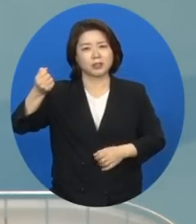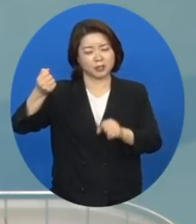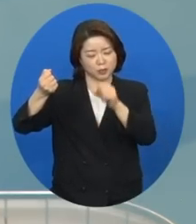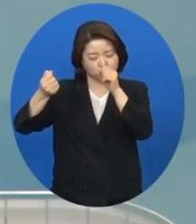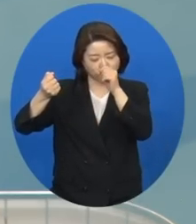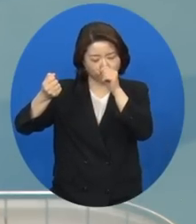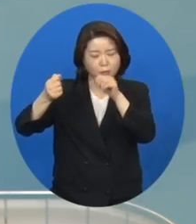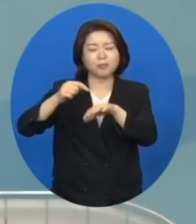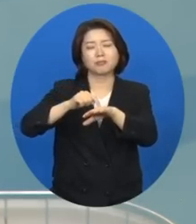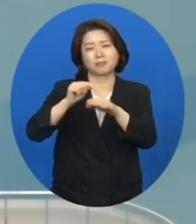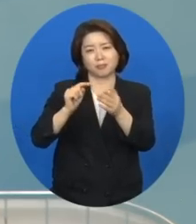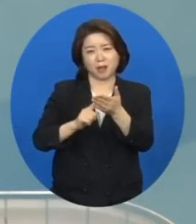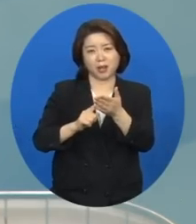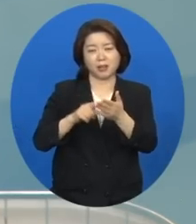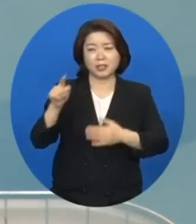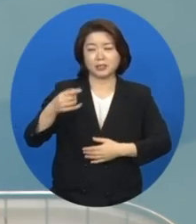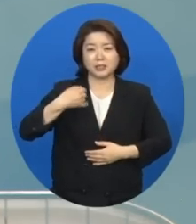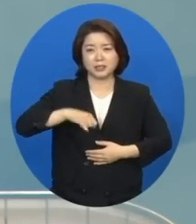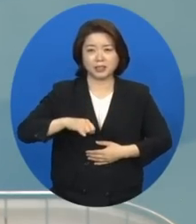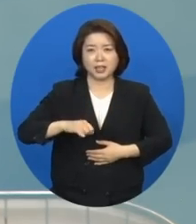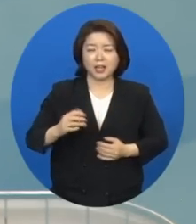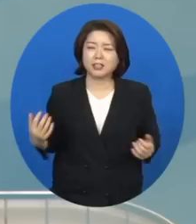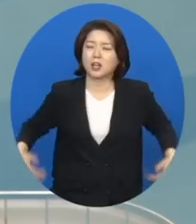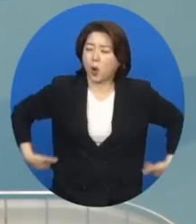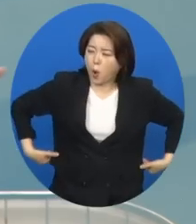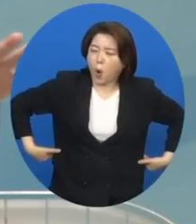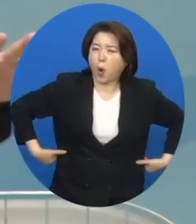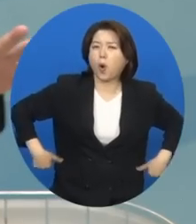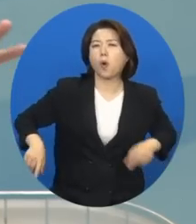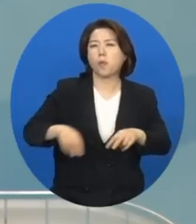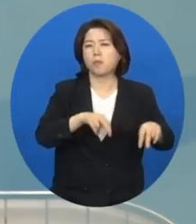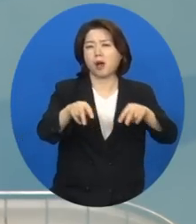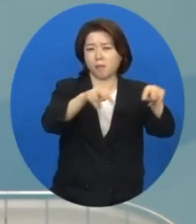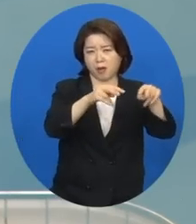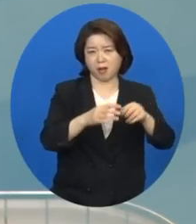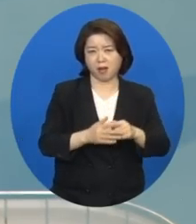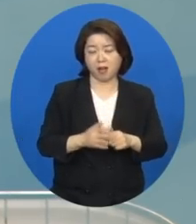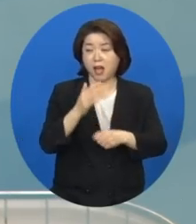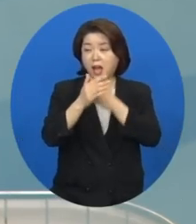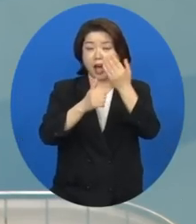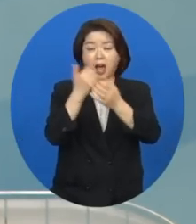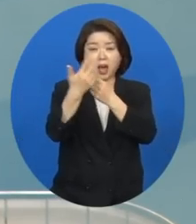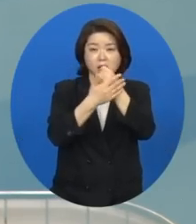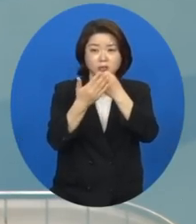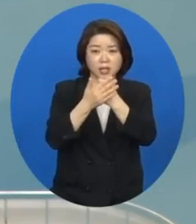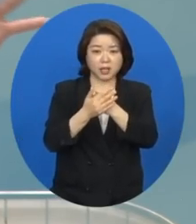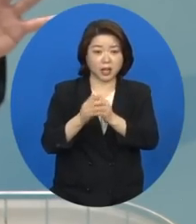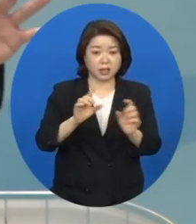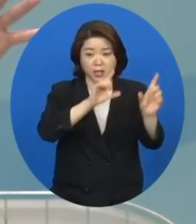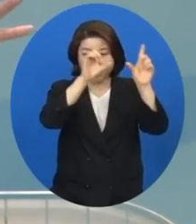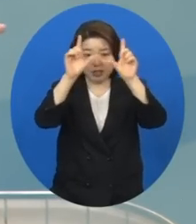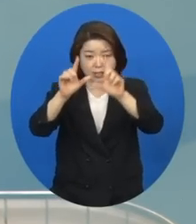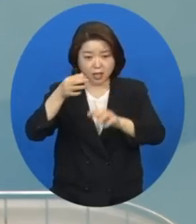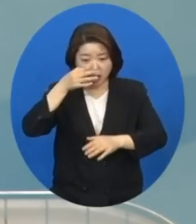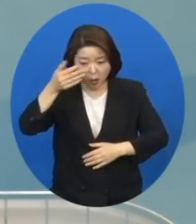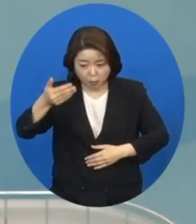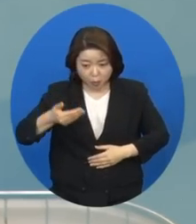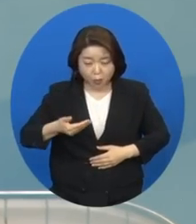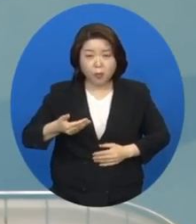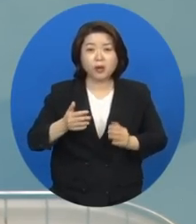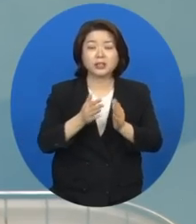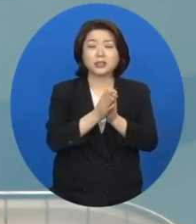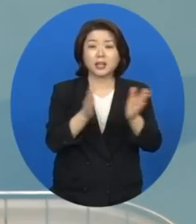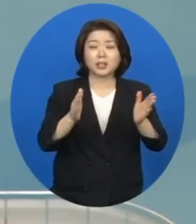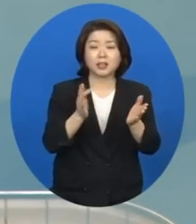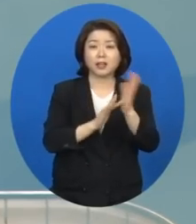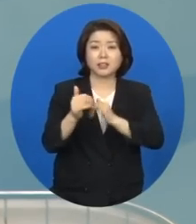좋겠는 마음으로 그 아이를 업고 다녔습니다. 그렇게 하나님의 은혜가 제 삶 가운데 보여지기 시작하니까요,